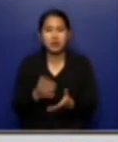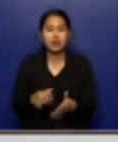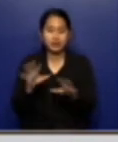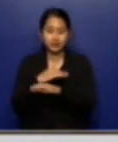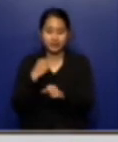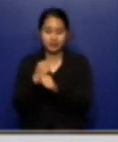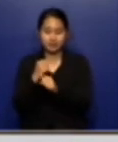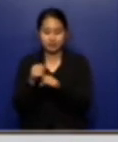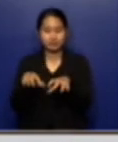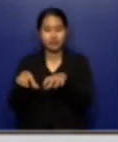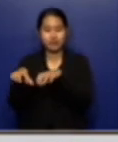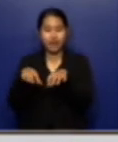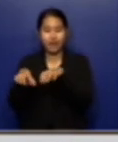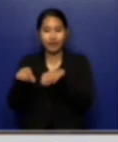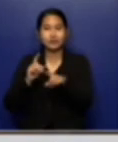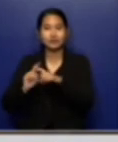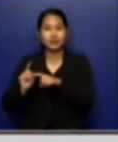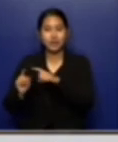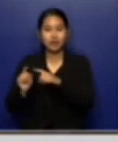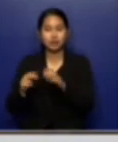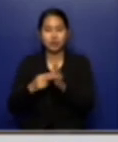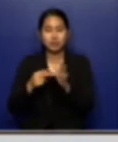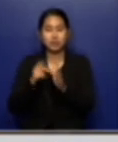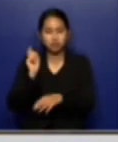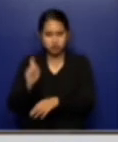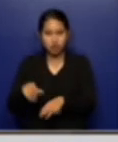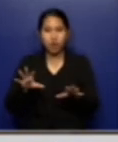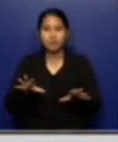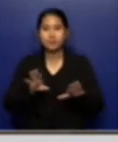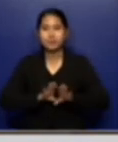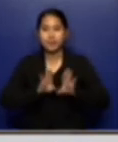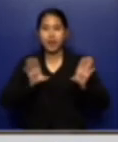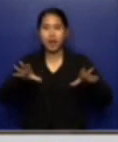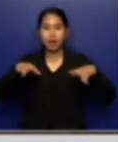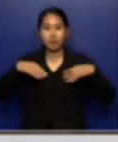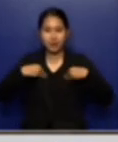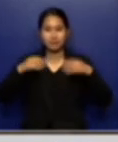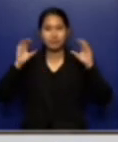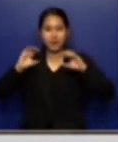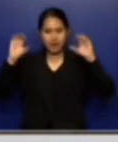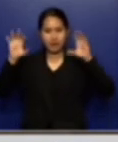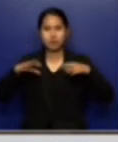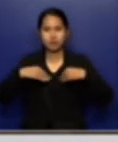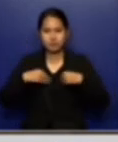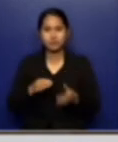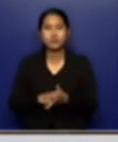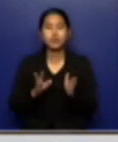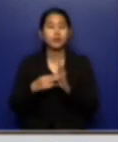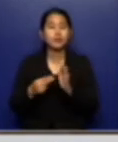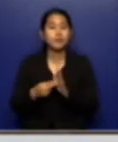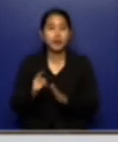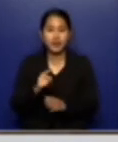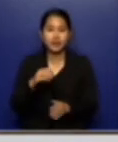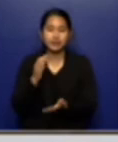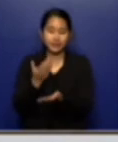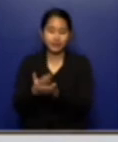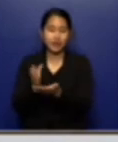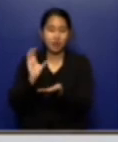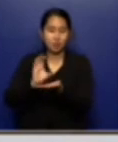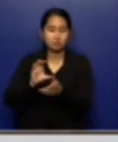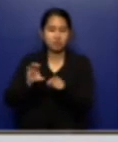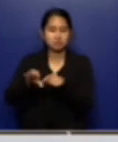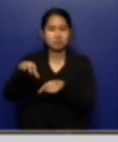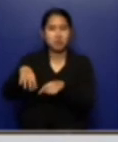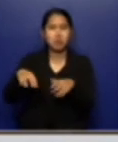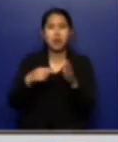ารนะครับก็ควรจะฟังความส่วนราชการเขาด้วยสำนักงบประมาณเนี่ยผมมองว่าคุณทำตัวเป็น